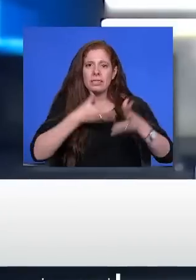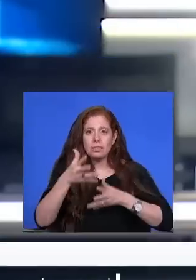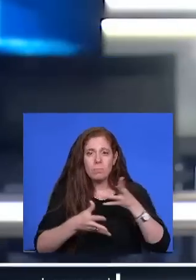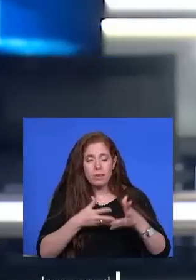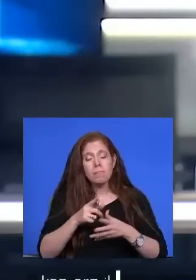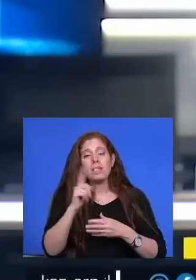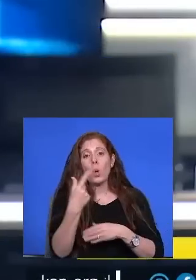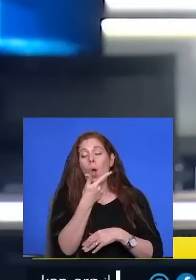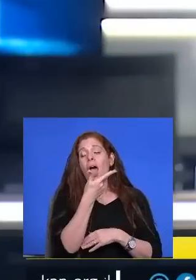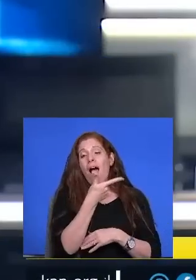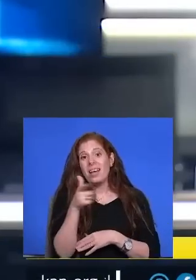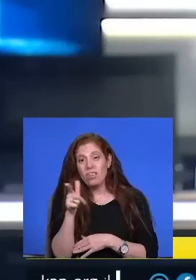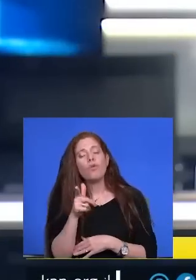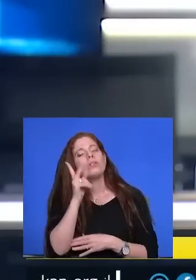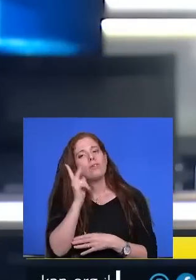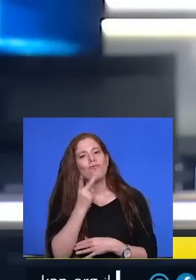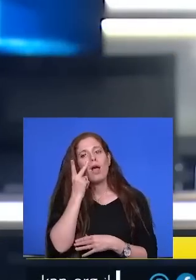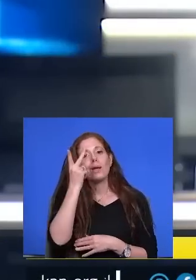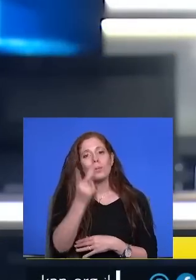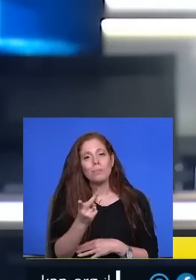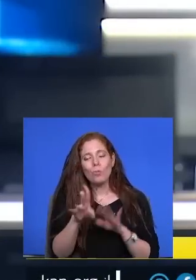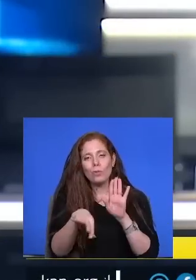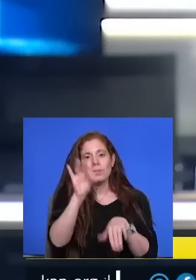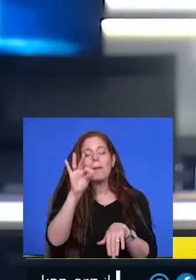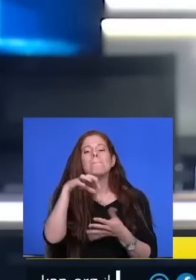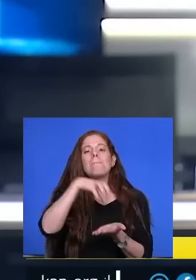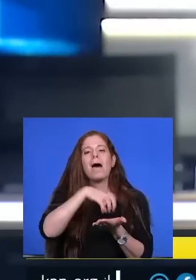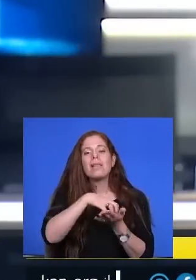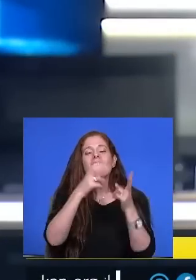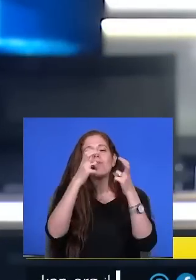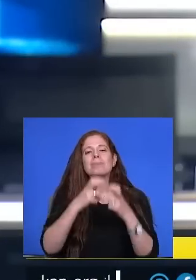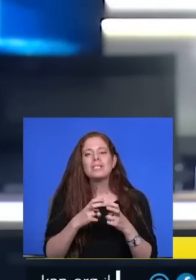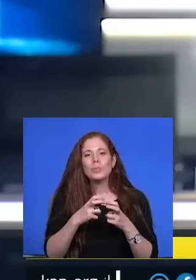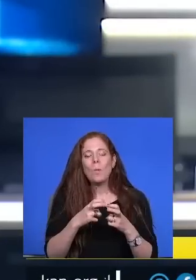כל הכתבות והמשדרים שלנו תוכלו למצוא באתר וביישומון